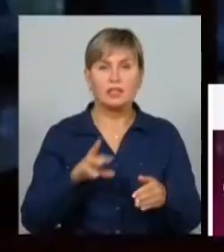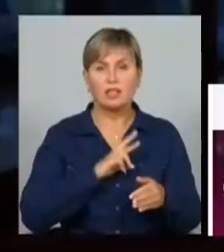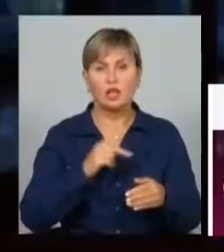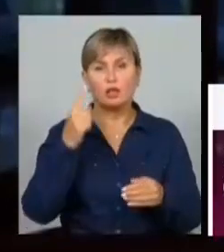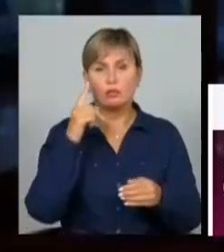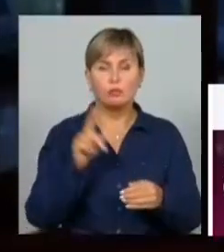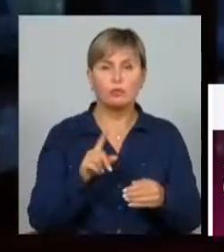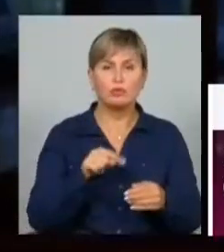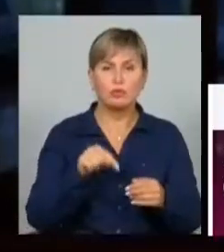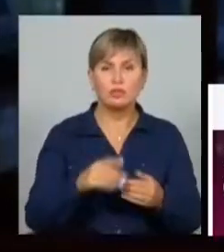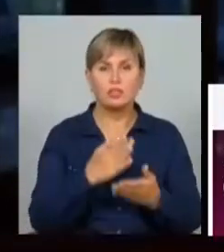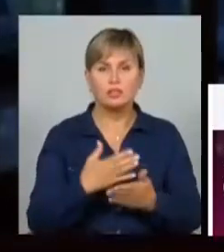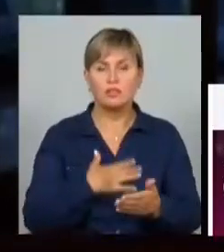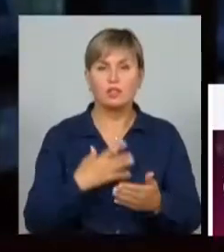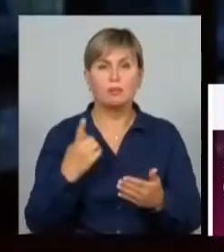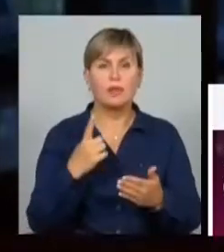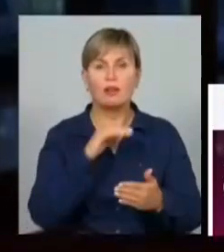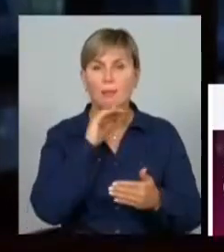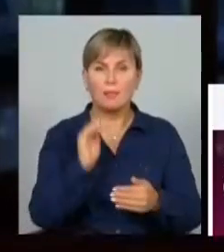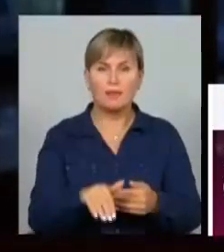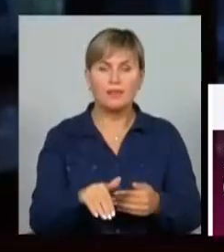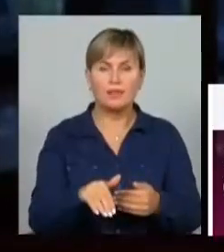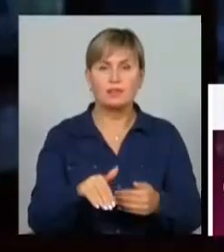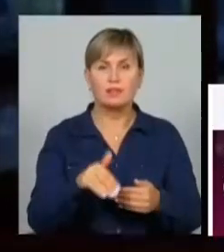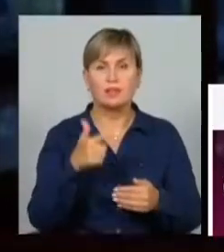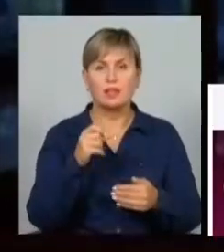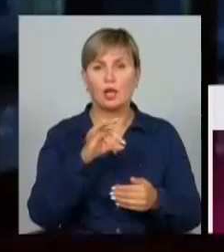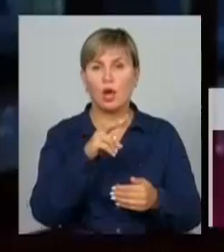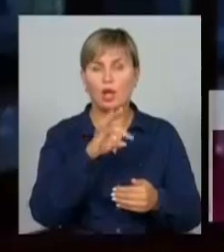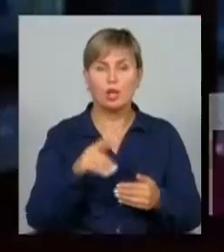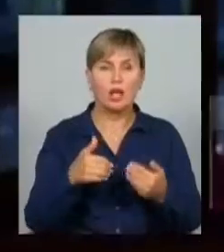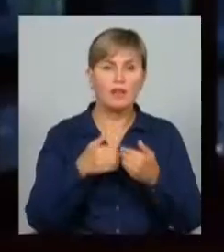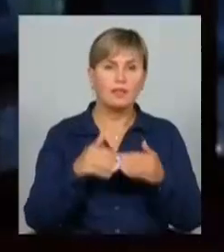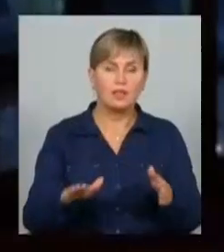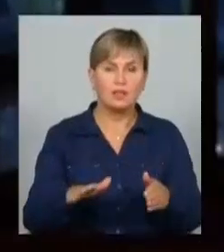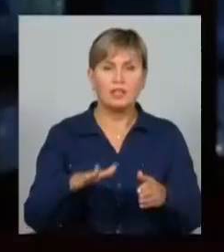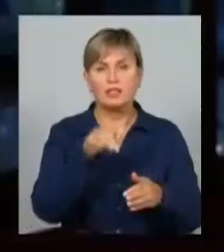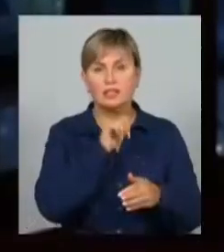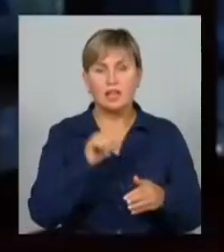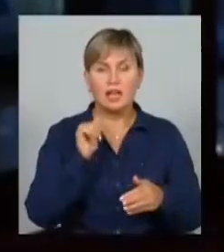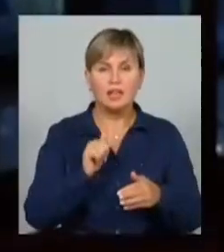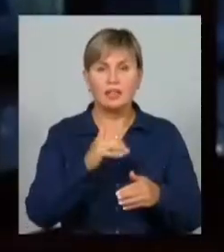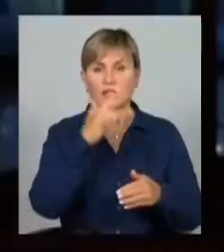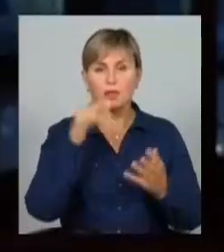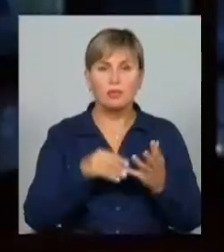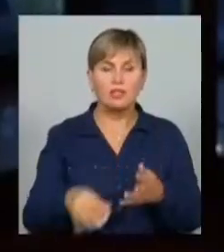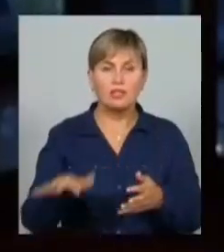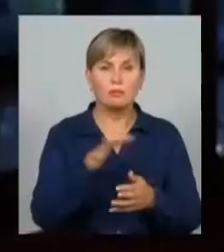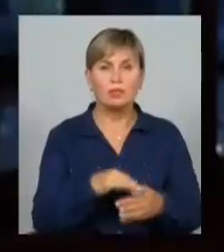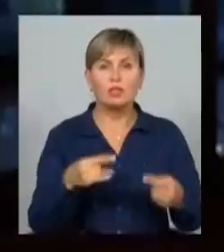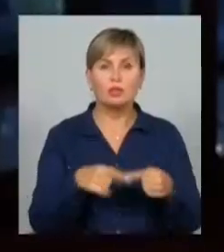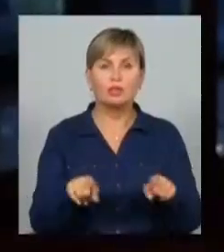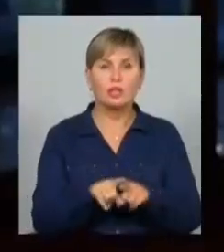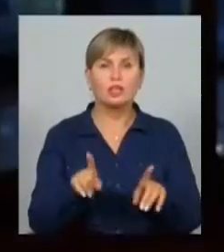думаю, здесь играет роль его первая профессия, профессия геолога, открывающего тайные недра земли. И точно так же